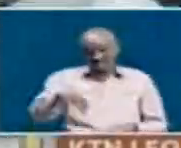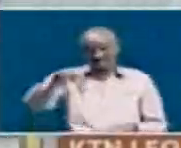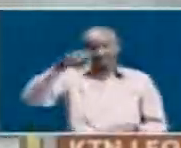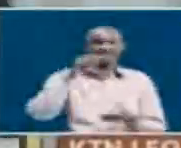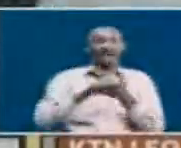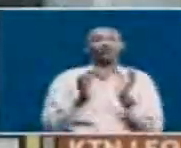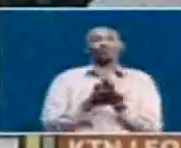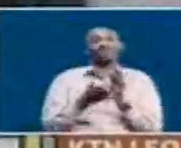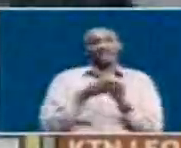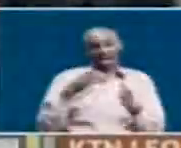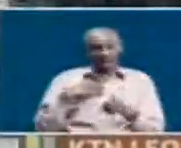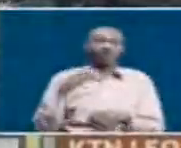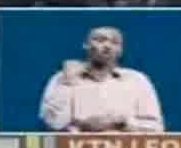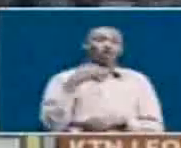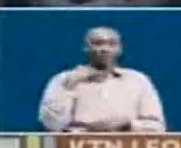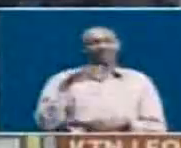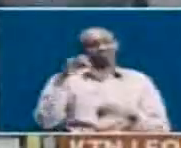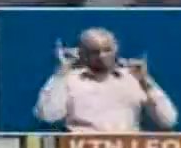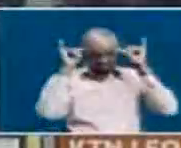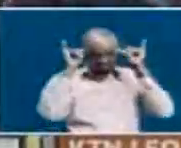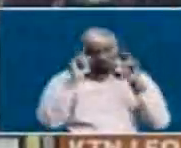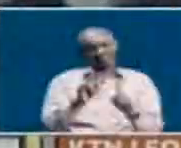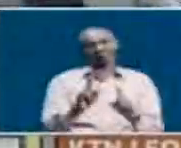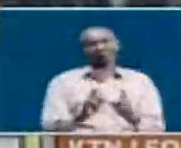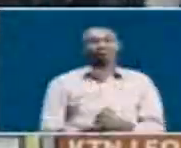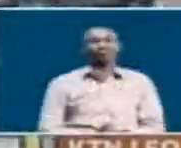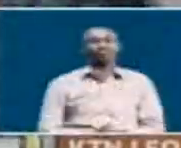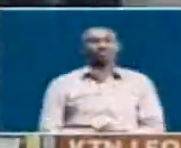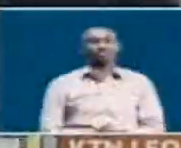wameibukia kuwa wapiganaji na wezo mifugo.